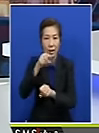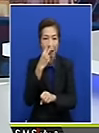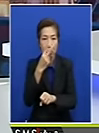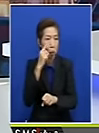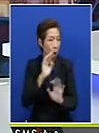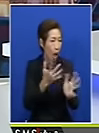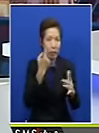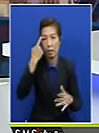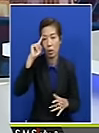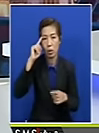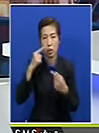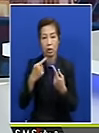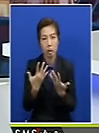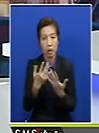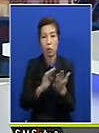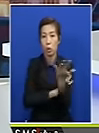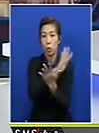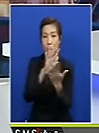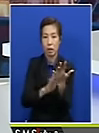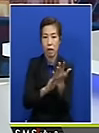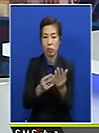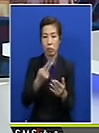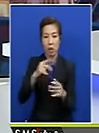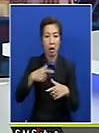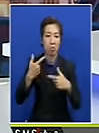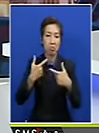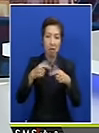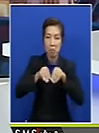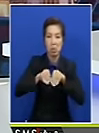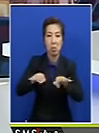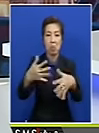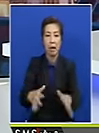ไหนแล้วนะคะแต่ที่แน่ๆก็เห็นกันทั่วประเทศแล้วเพราะว่าออกสื่อกันทุกช่องแล้วล่ะค่ะ